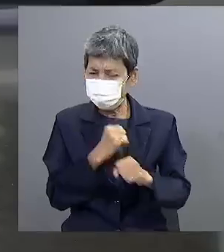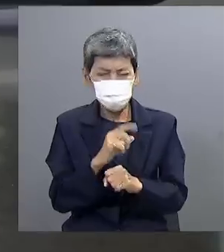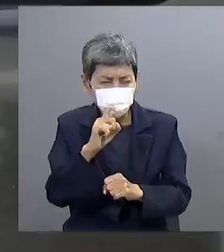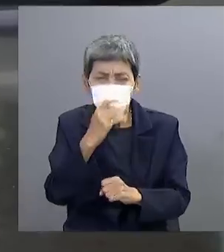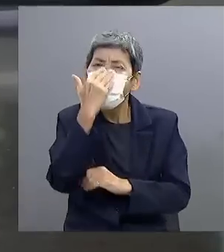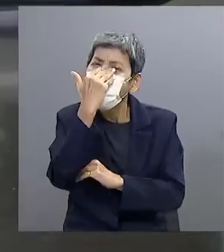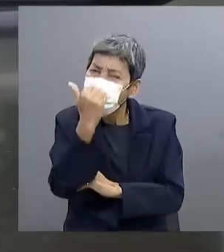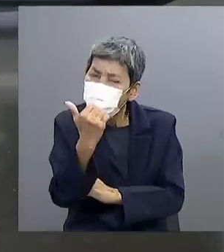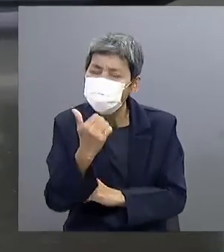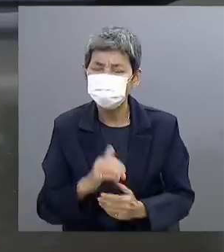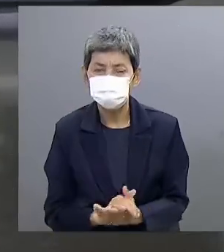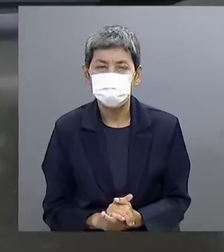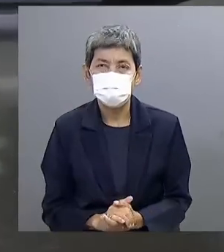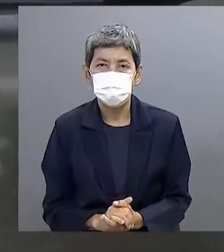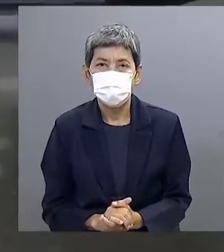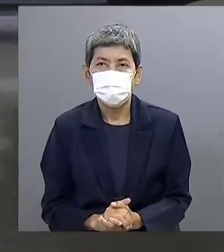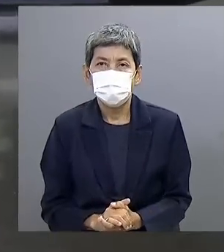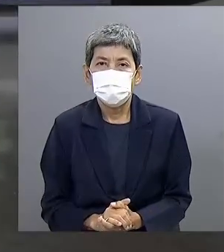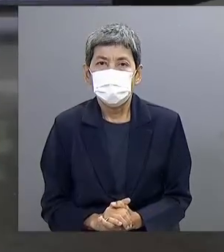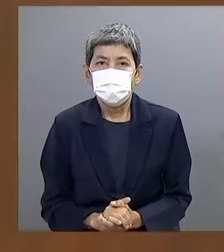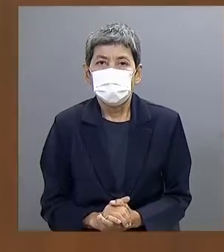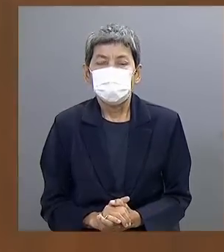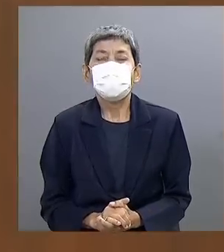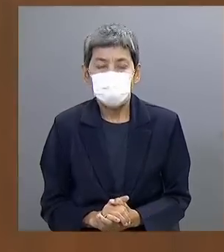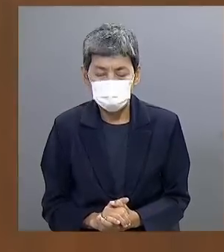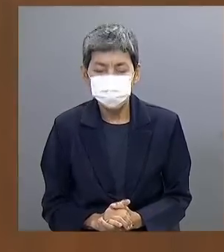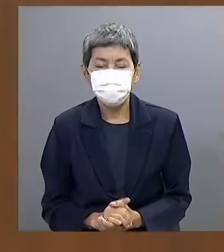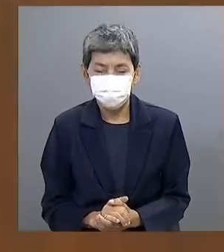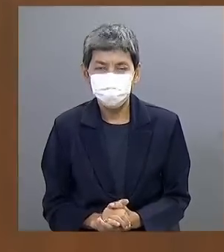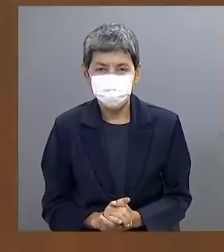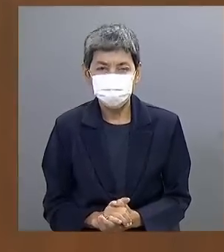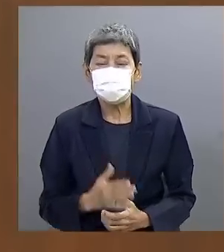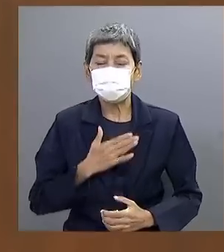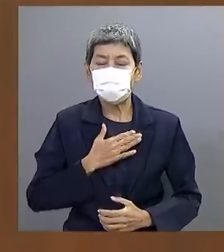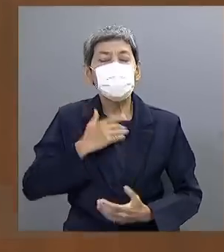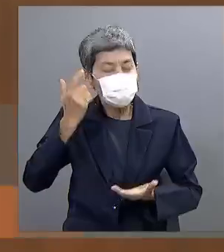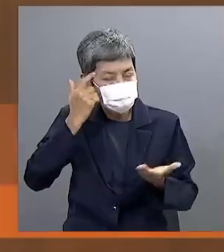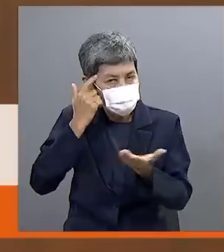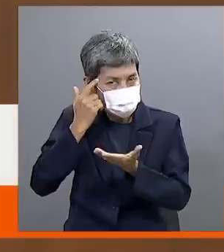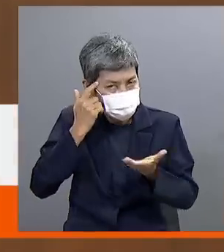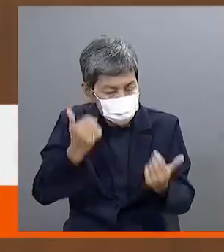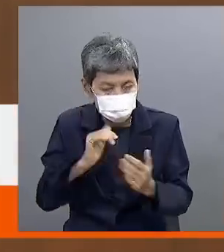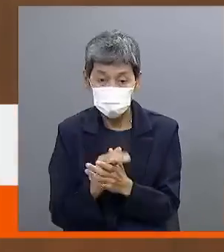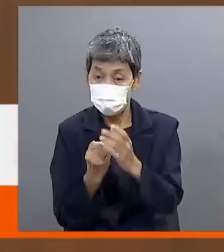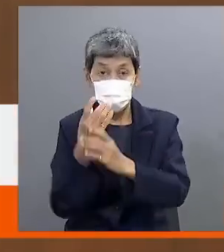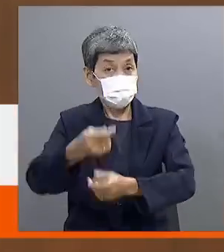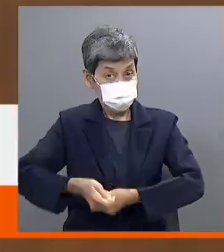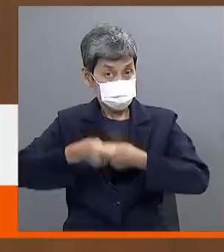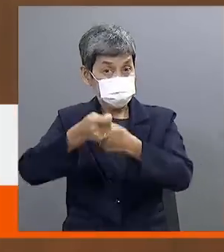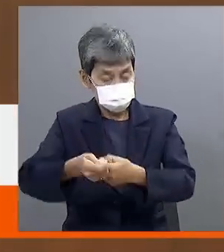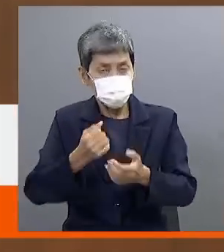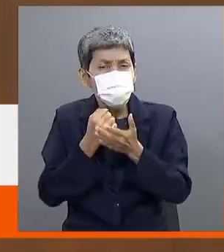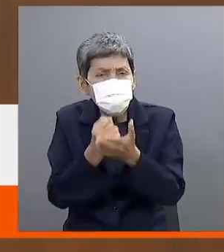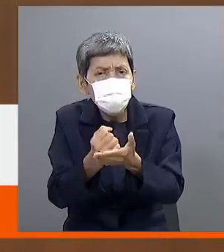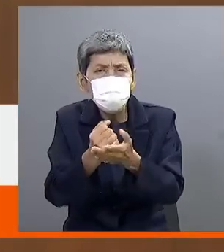ร คุณพรวดีคุณจิรัชตาค่ะก็อย่างที่รู้กันนะคะว่าการปลูกต้นไม้นั้นจะช่วยแก้ปัญหาเรื่องของ